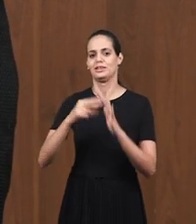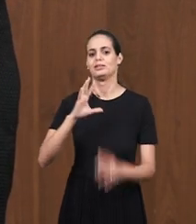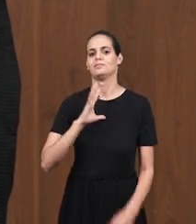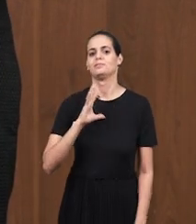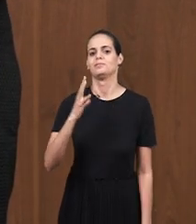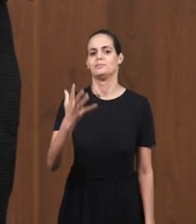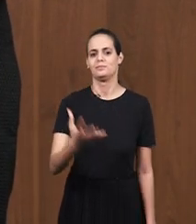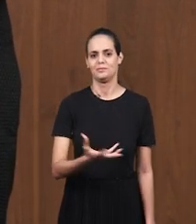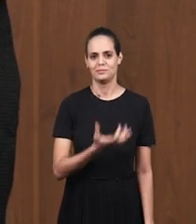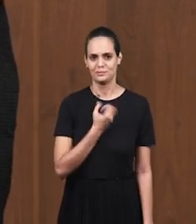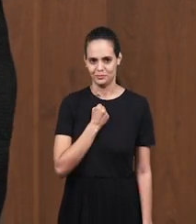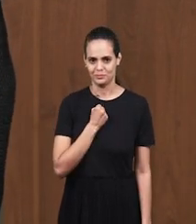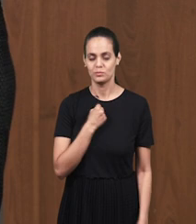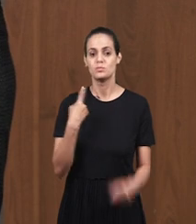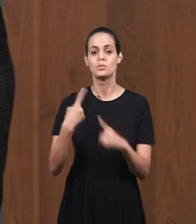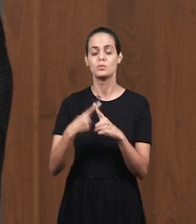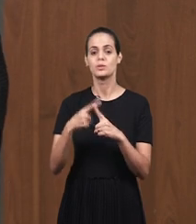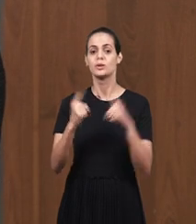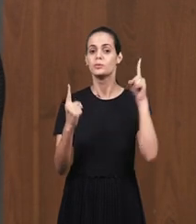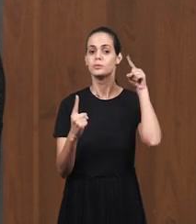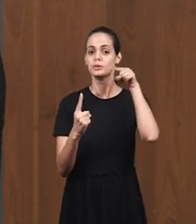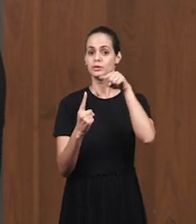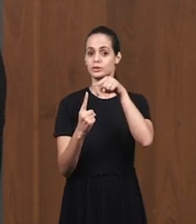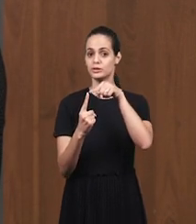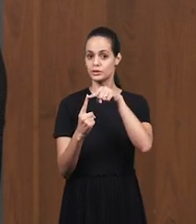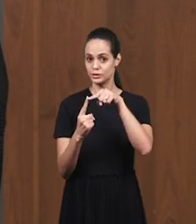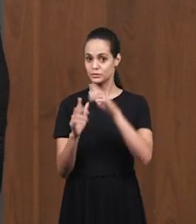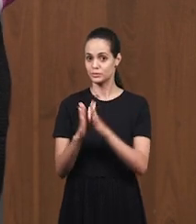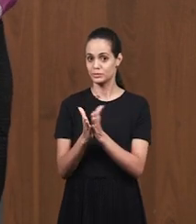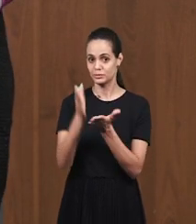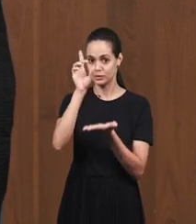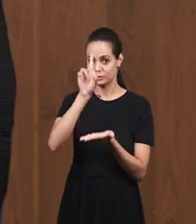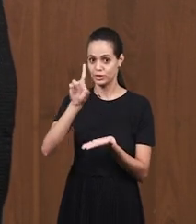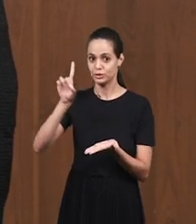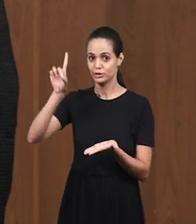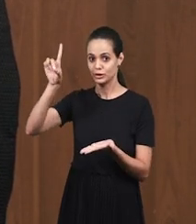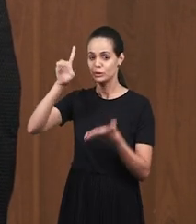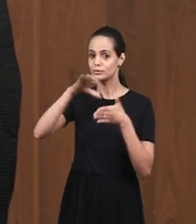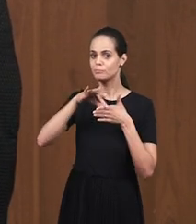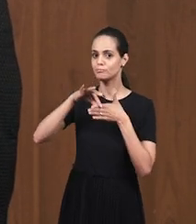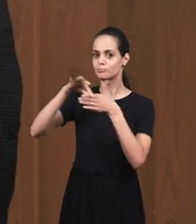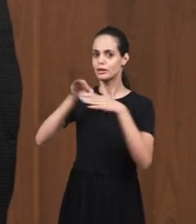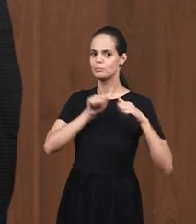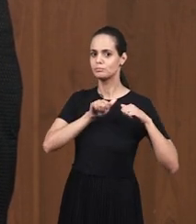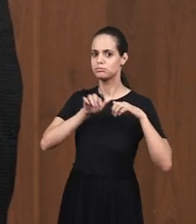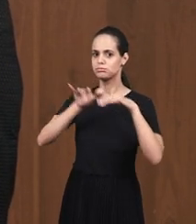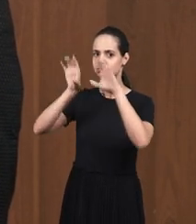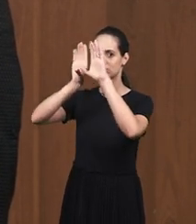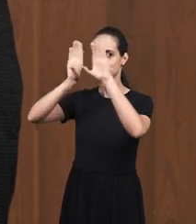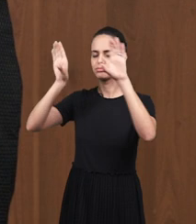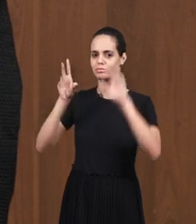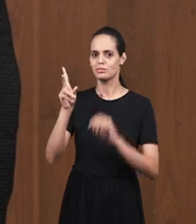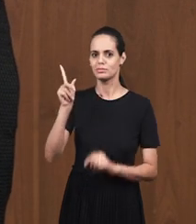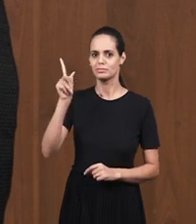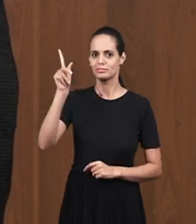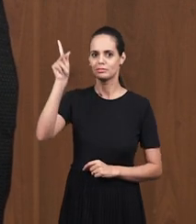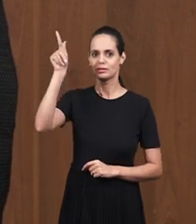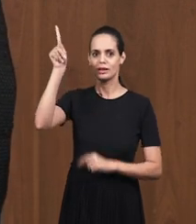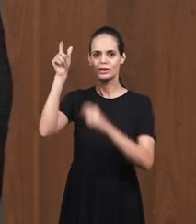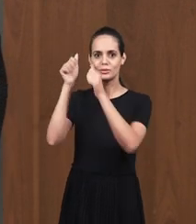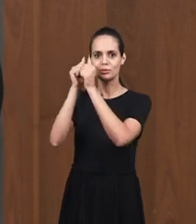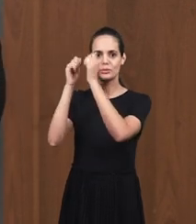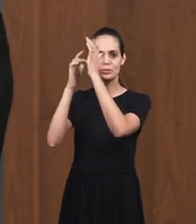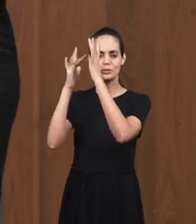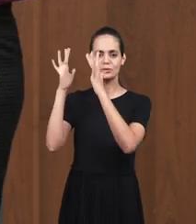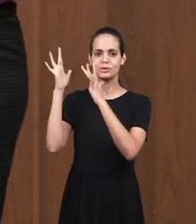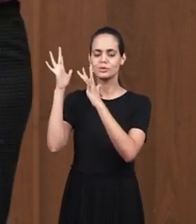signifie salut. Parce que l'objectif de la Bible, c'est de nous amener au ciel pour habiter avec Jésus